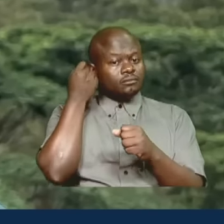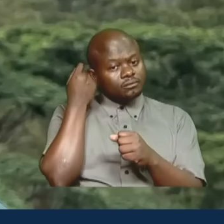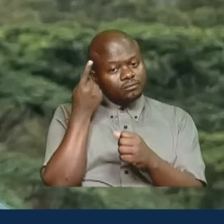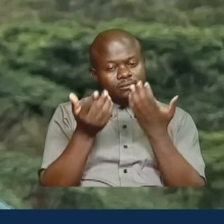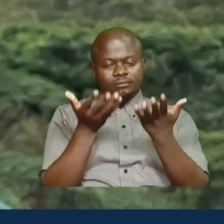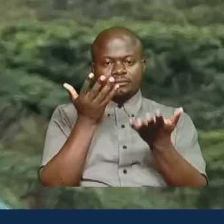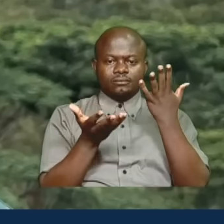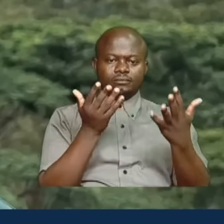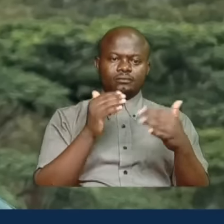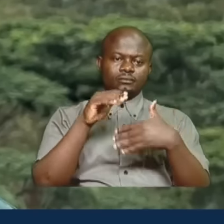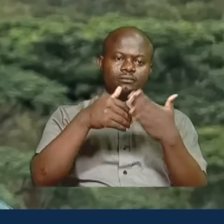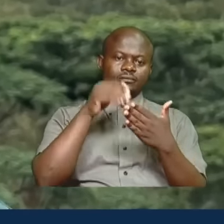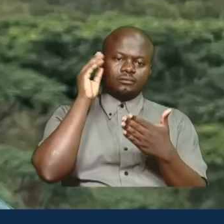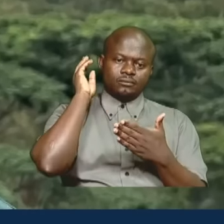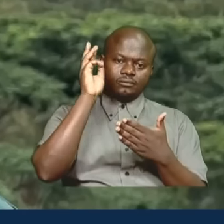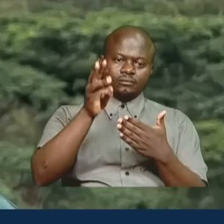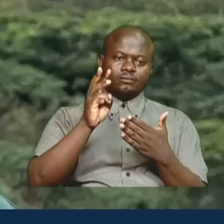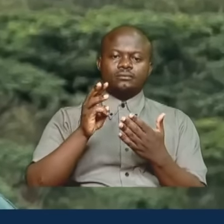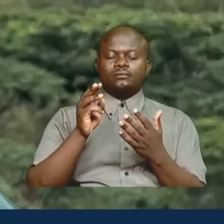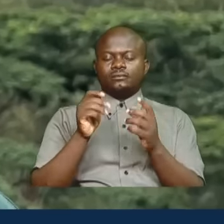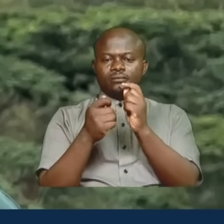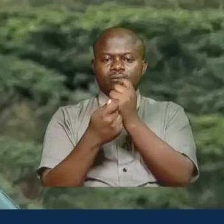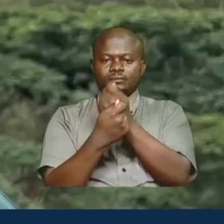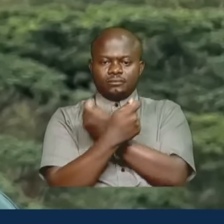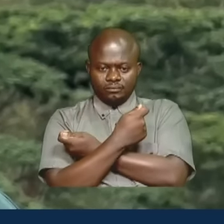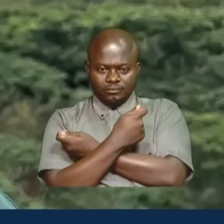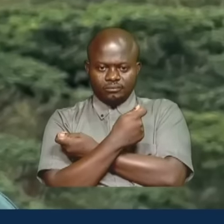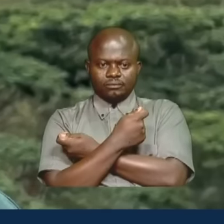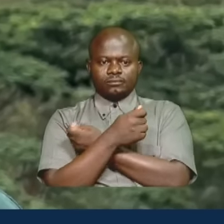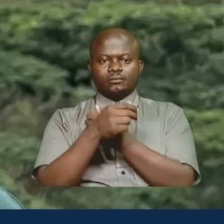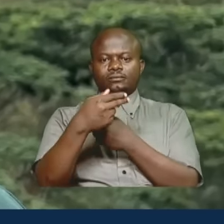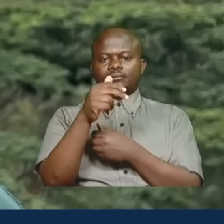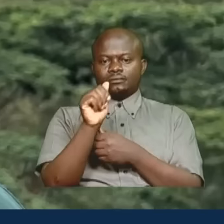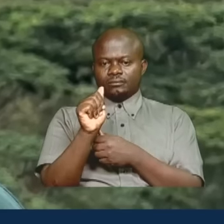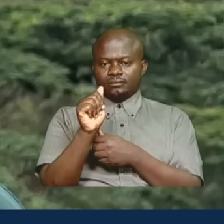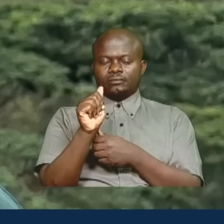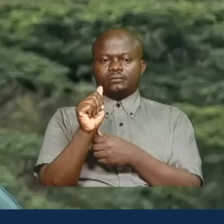byibuze tuzasazura dusubiranye amahegitari